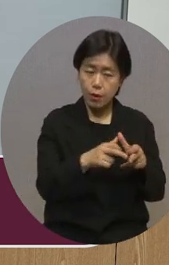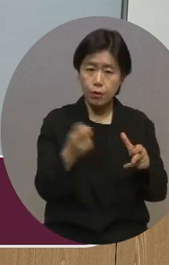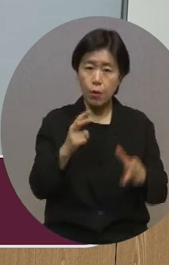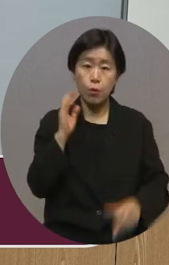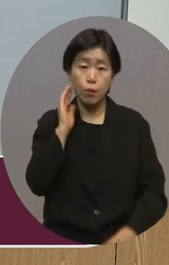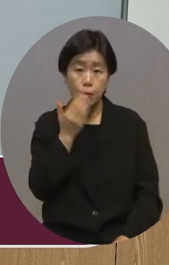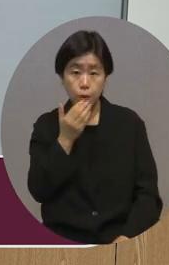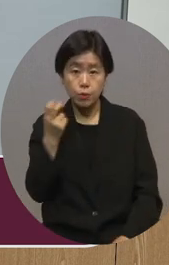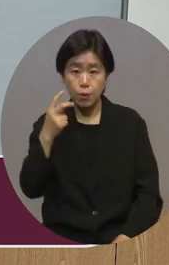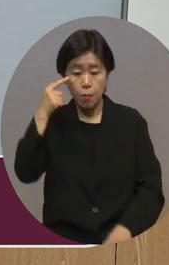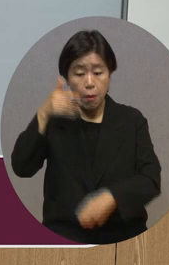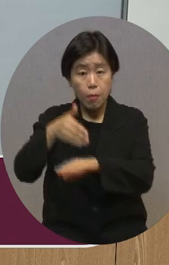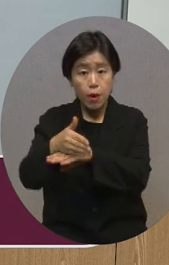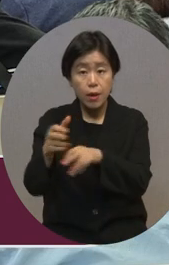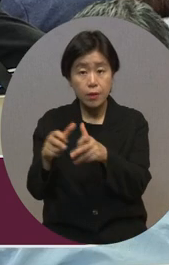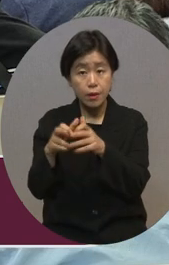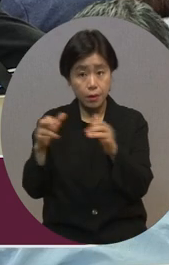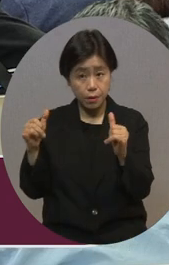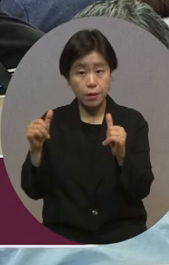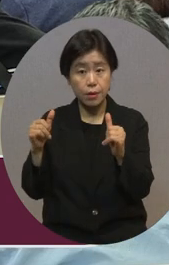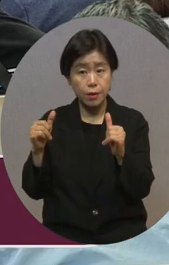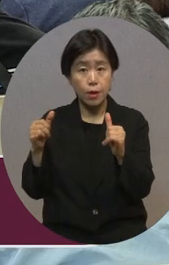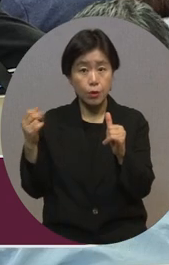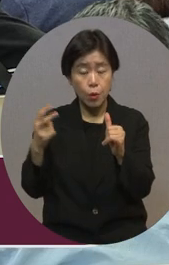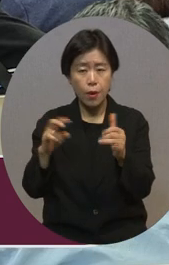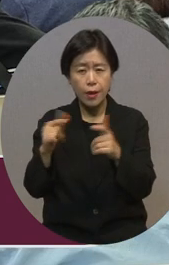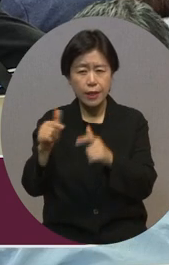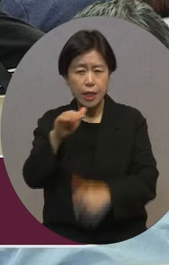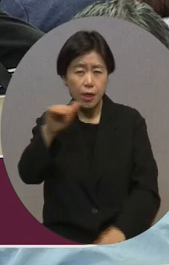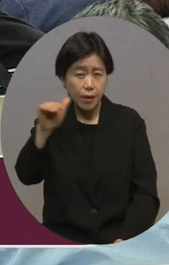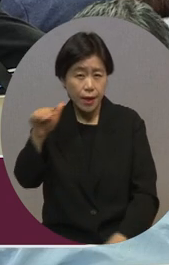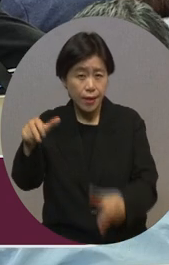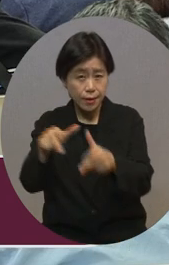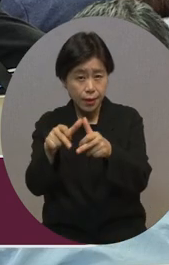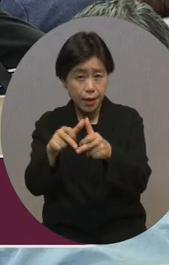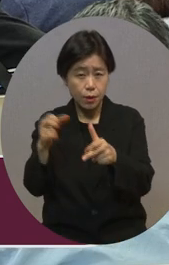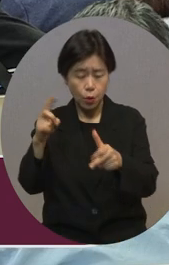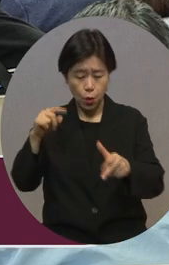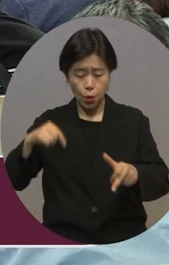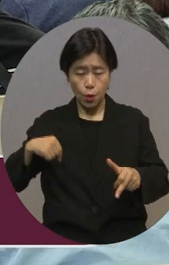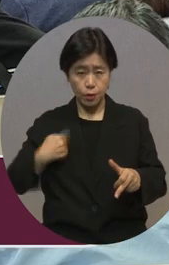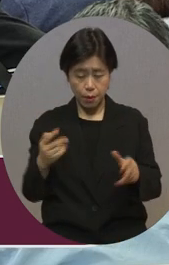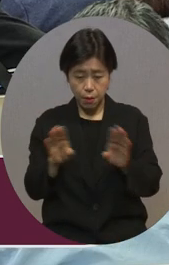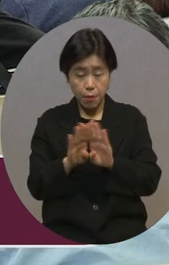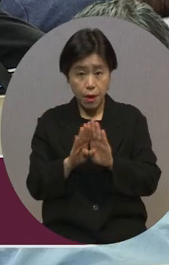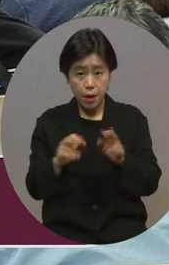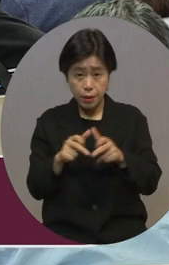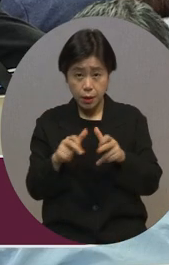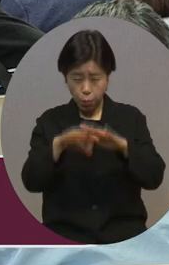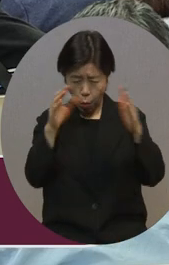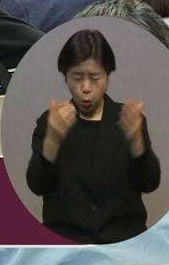그다음에 발달장애인, 발달장애인들도 경계성 장애인, 좀 자폐아 장애인들을 전부 다 모아놓고